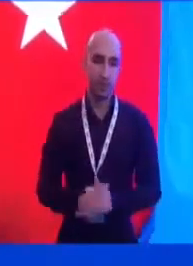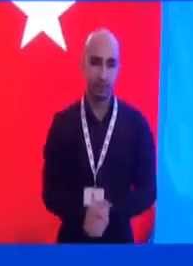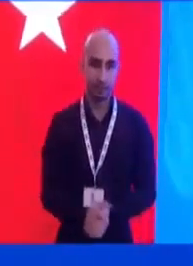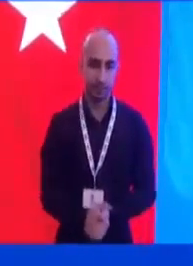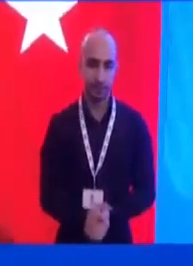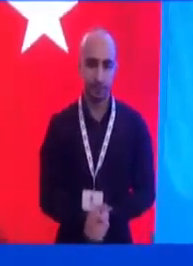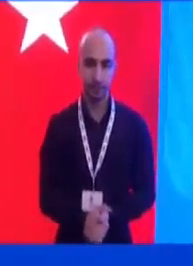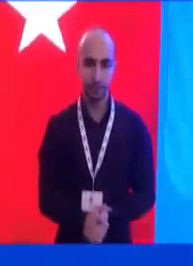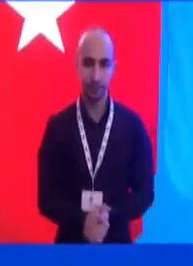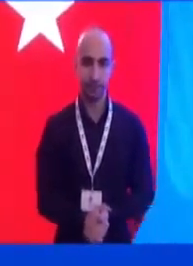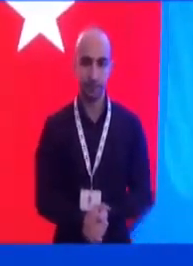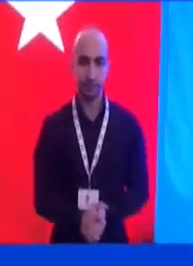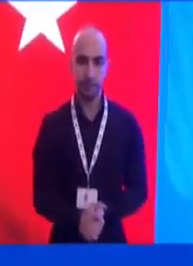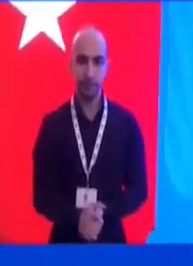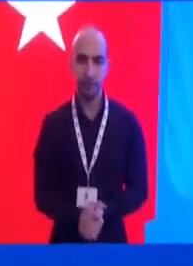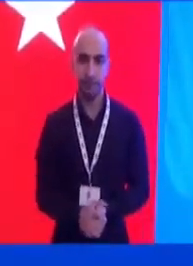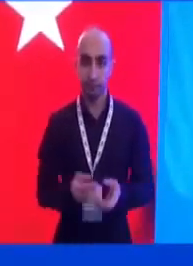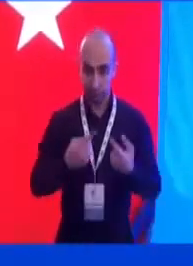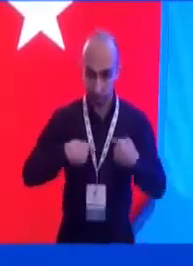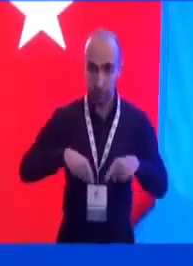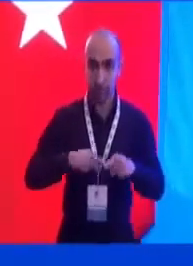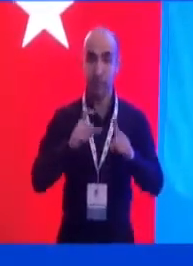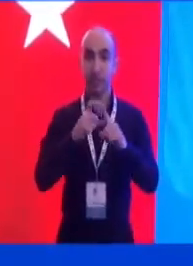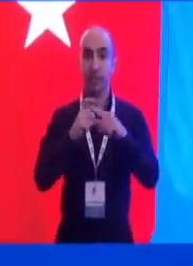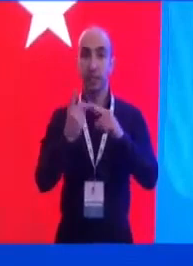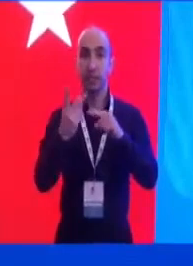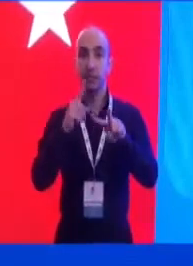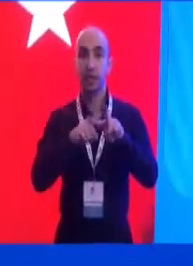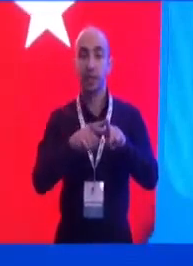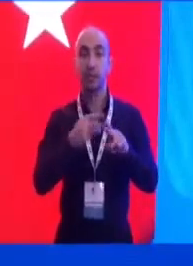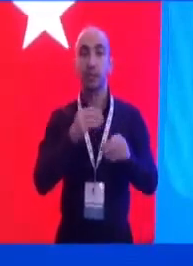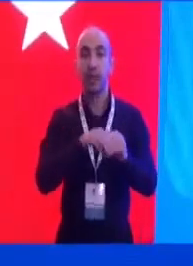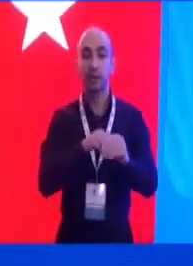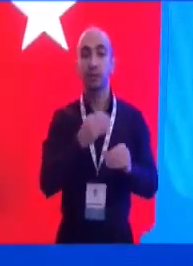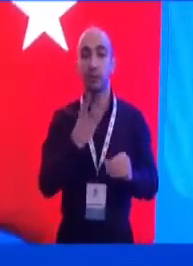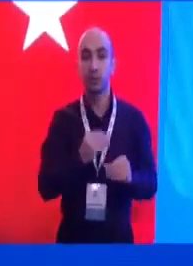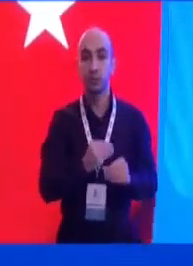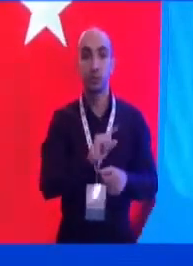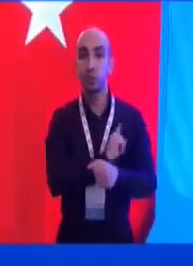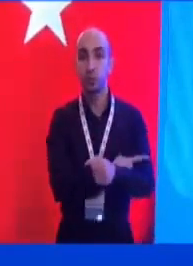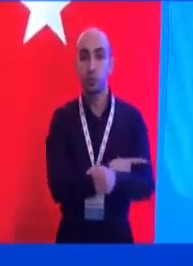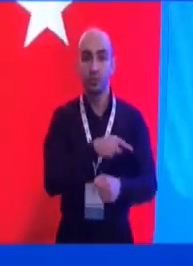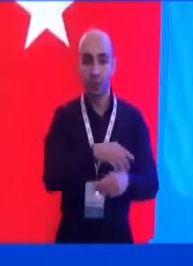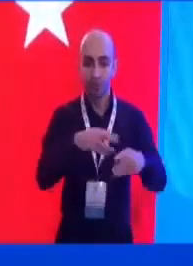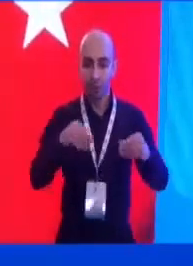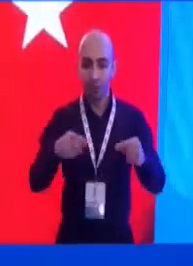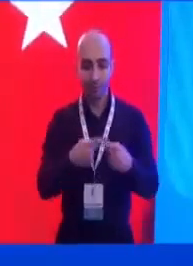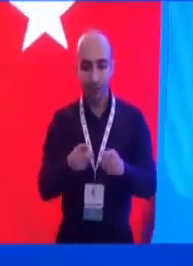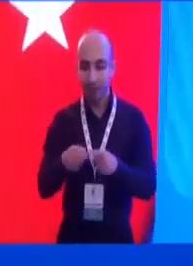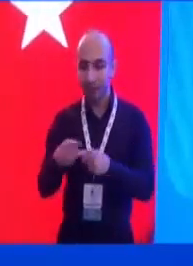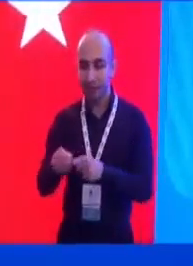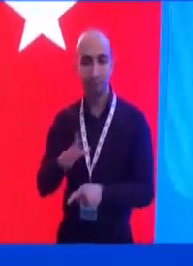inanıyoruz. Biz Deva Partisi olarak gücümüzü bu toprakların çeşitliliğinden